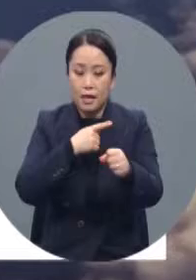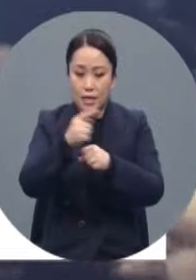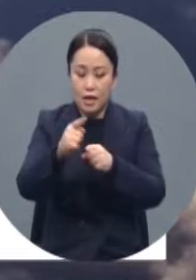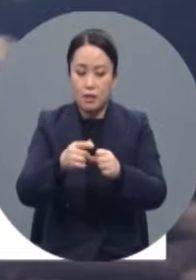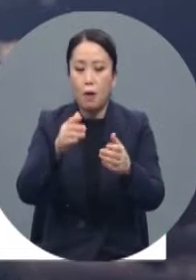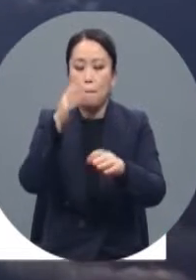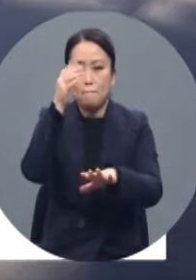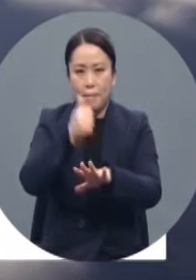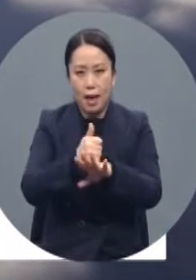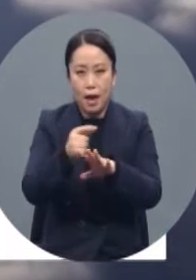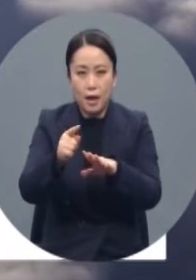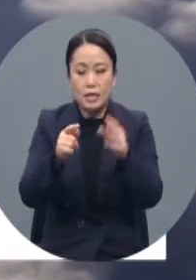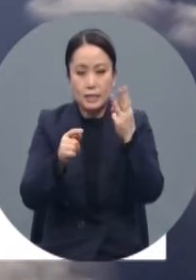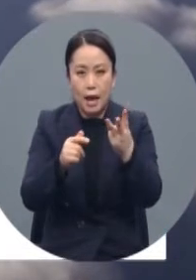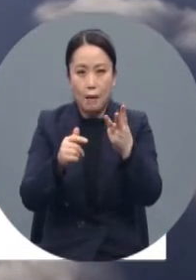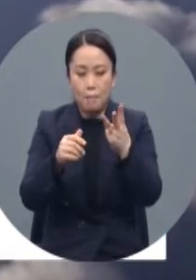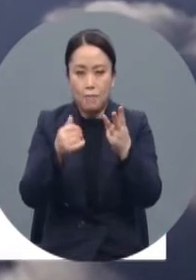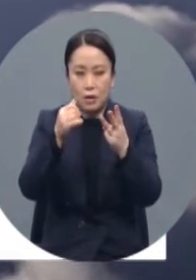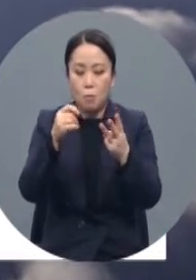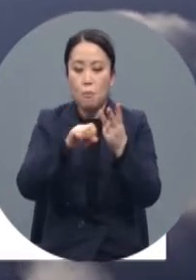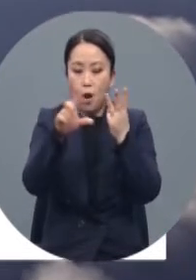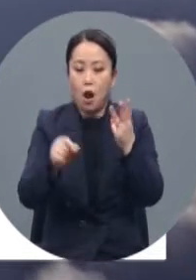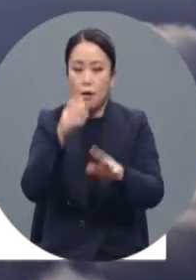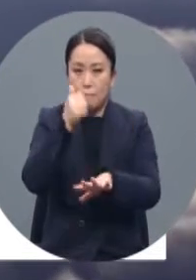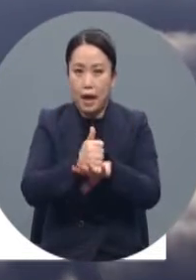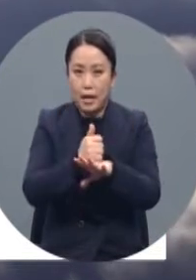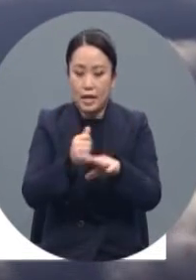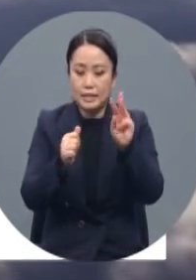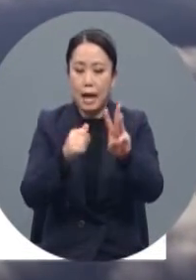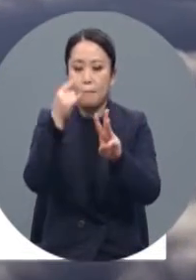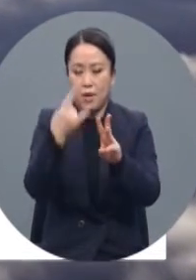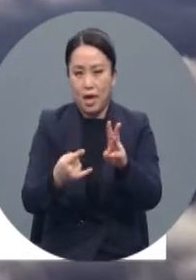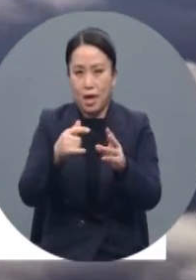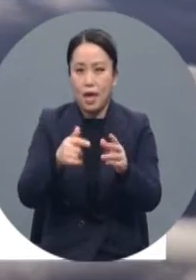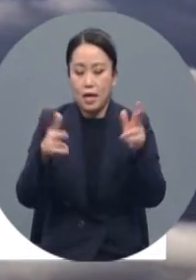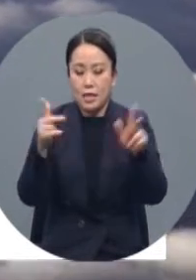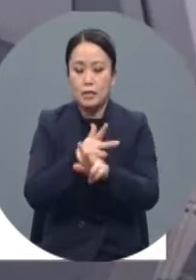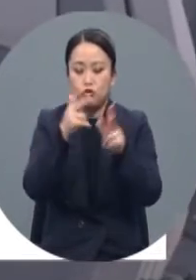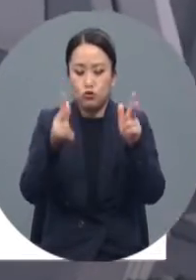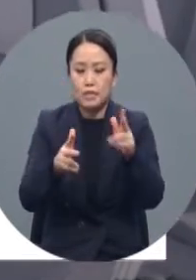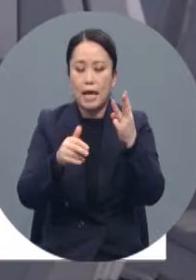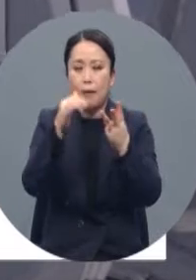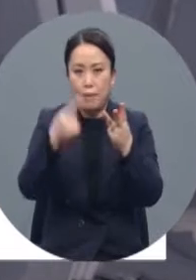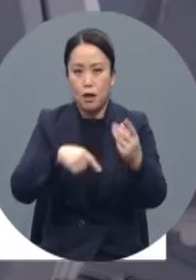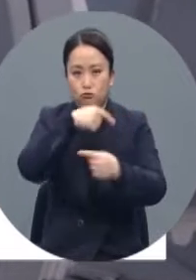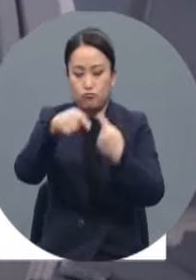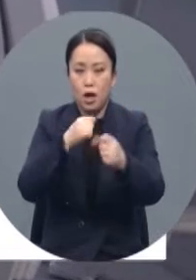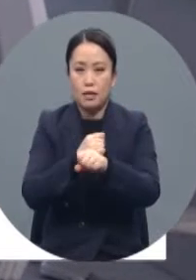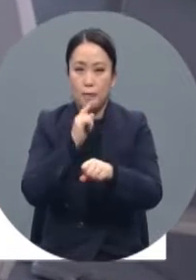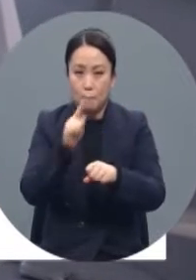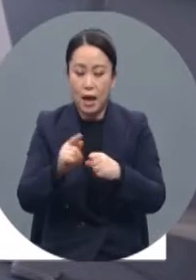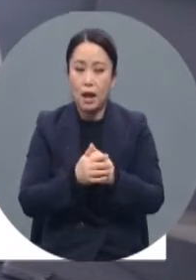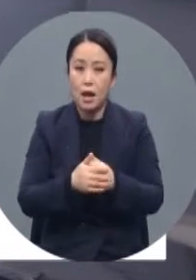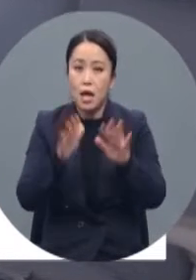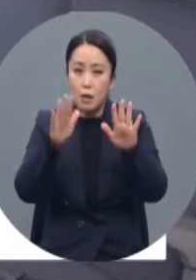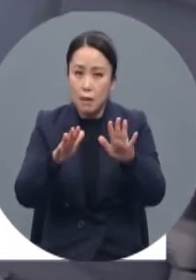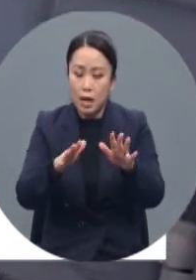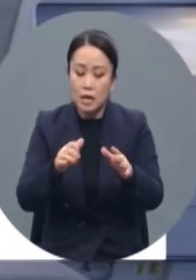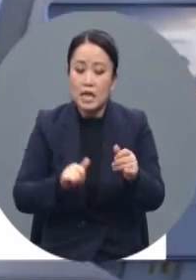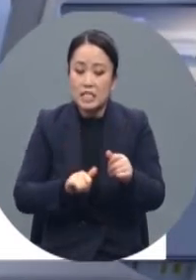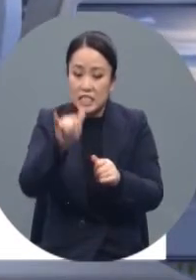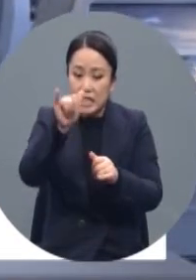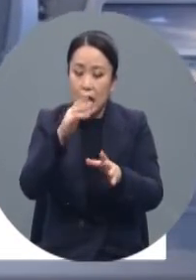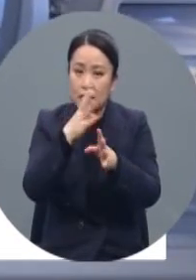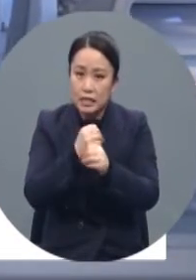예정이라고 밝혔습니다 부산과 유럽을 잇는 장거리 노선은 이번이 처음으로 취향 일정과 운항 횟수